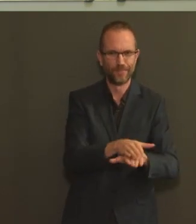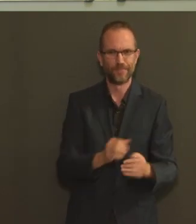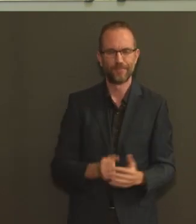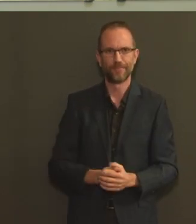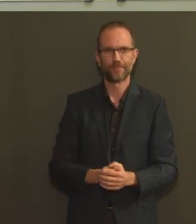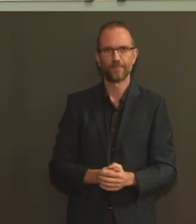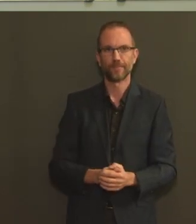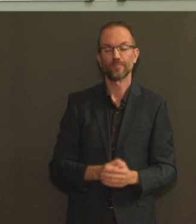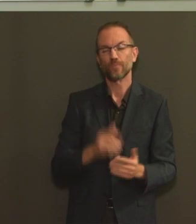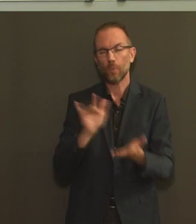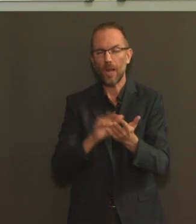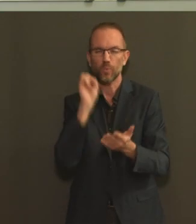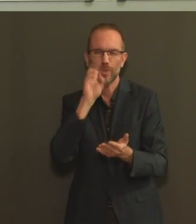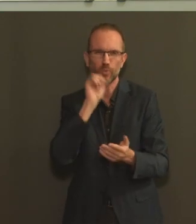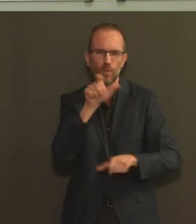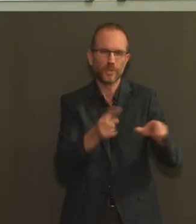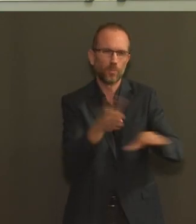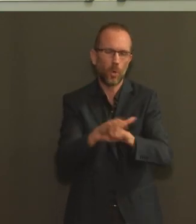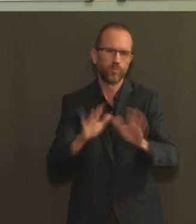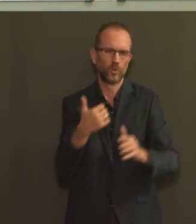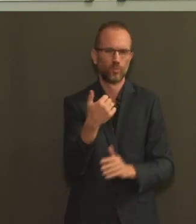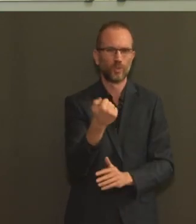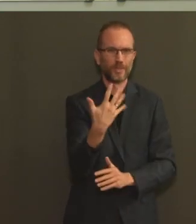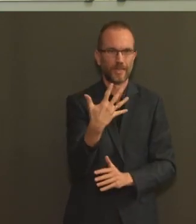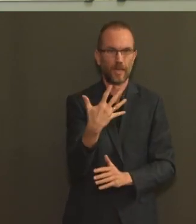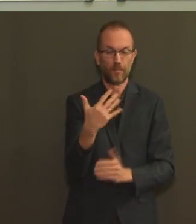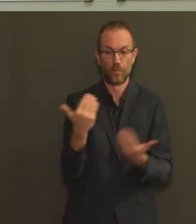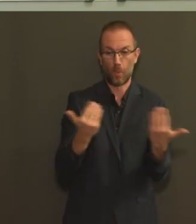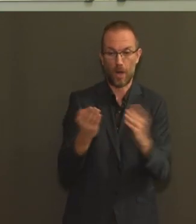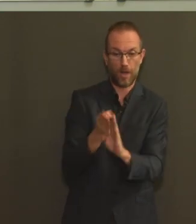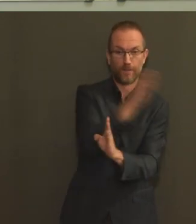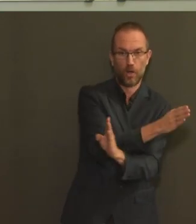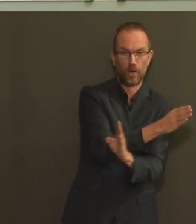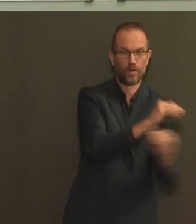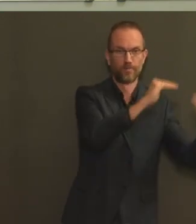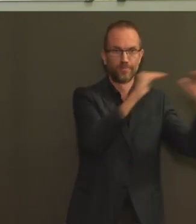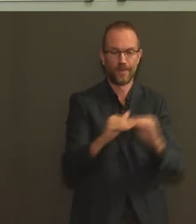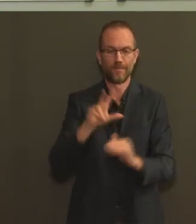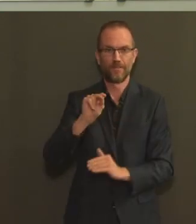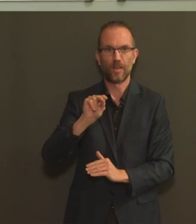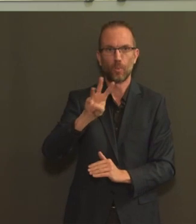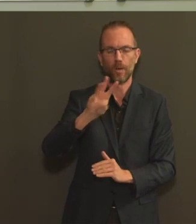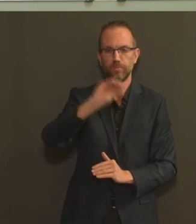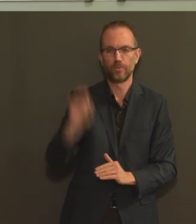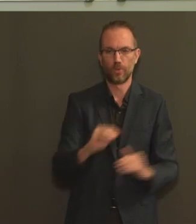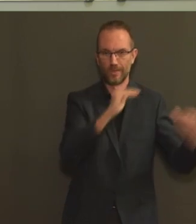jour, mais ceci est quand même une nette diminution encore de 23% par rapport à la semaine précédente.